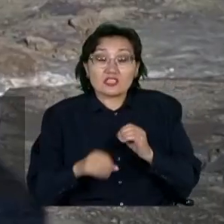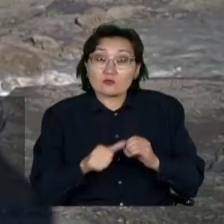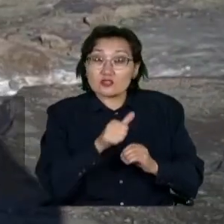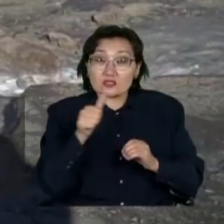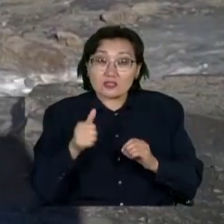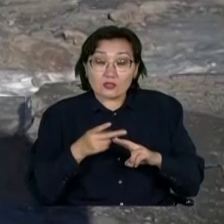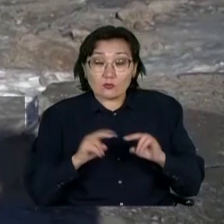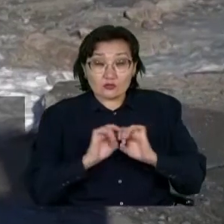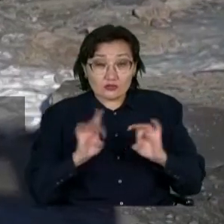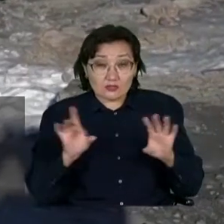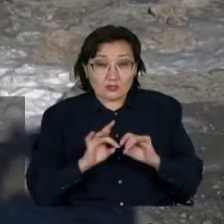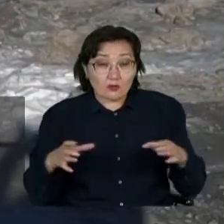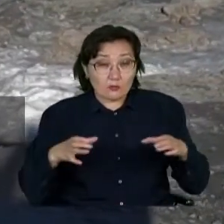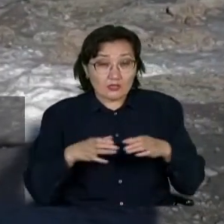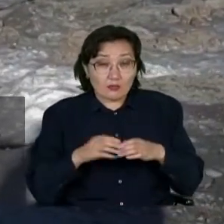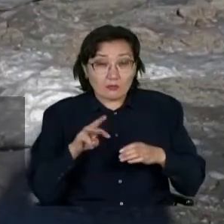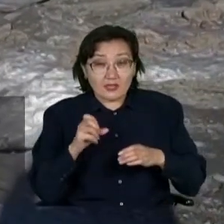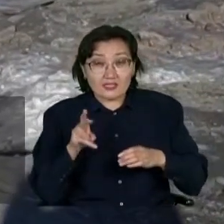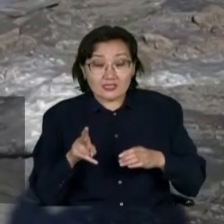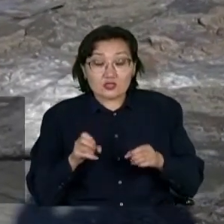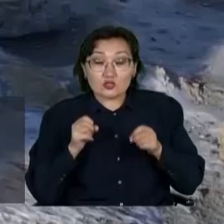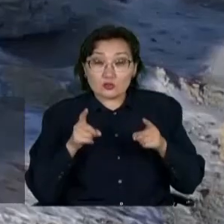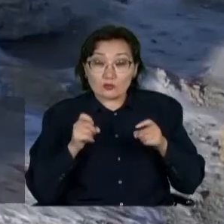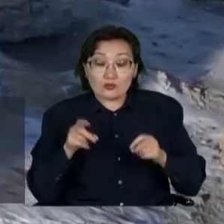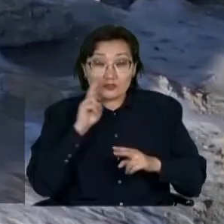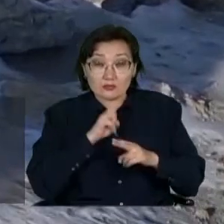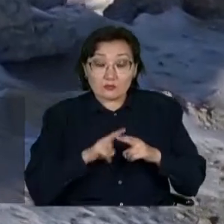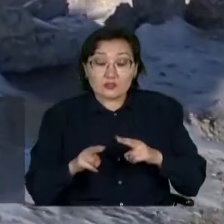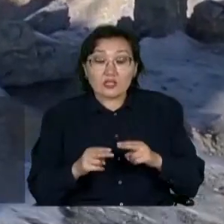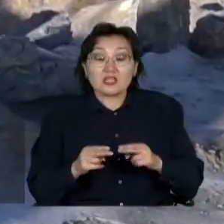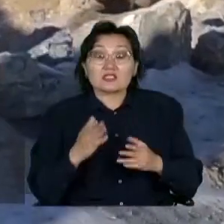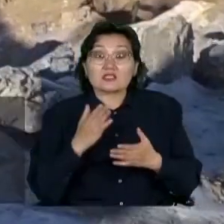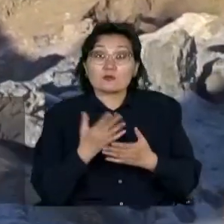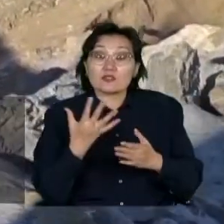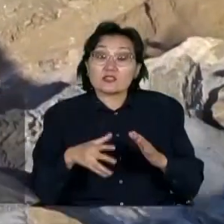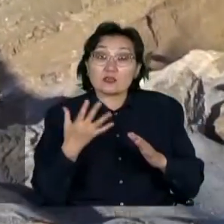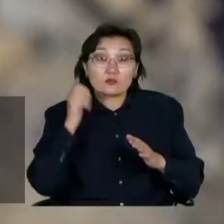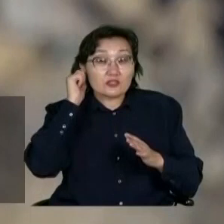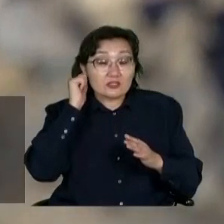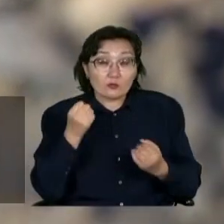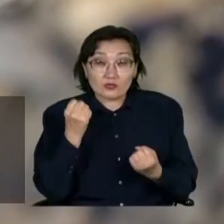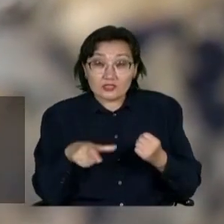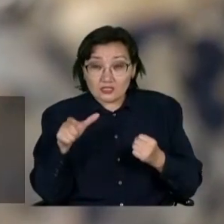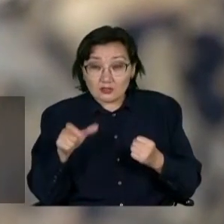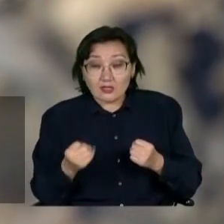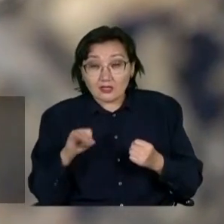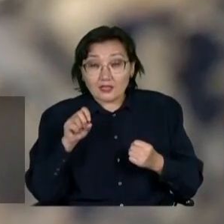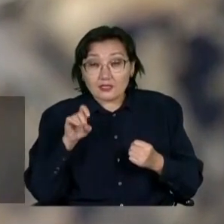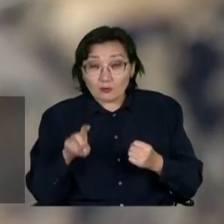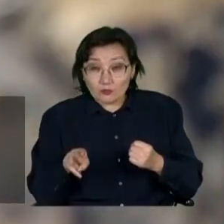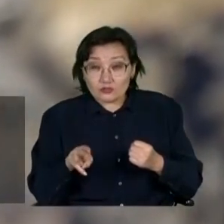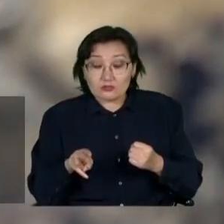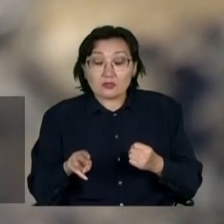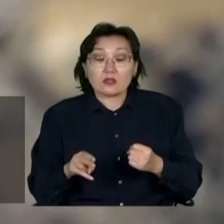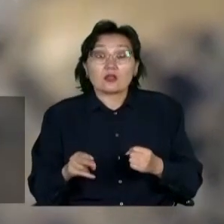этом рассказали в компании «Майкаин Золото». Пропавшим без вести числился и 55-летний водитель Аип Тлеубергенов.